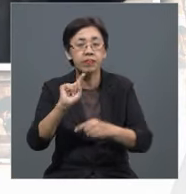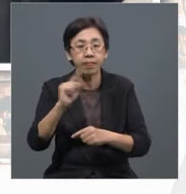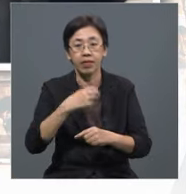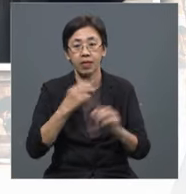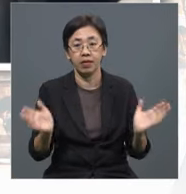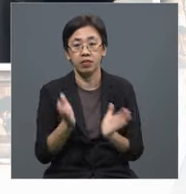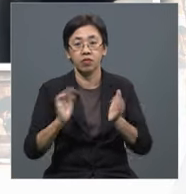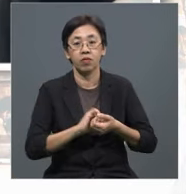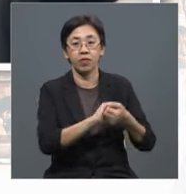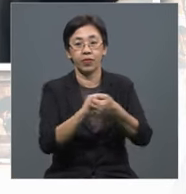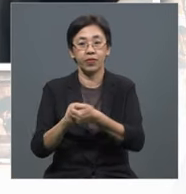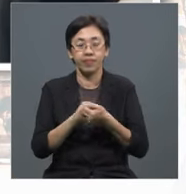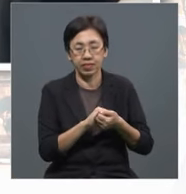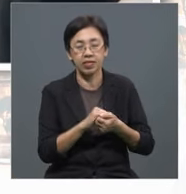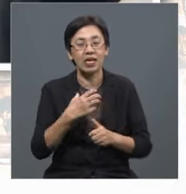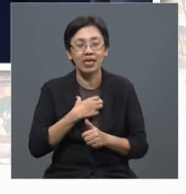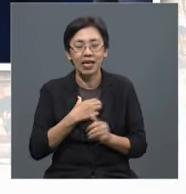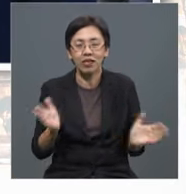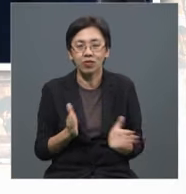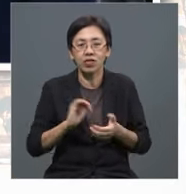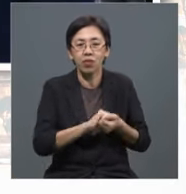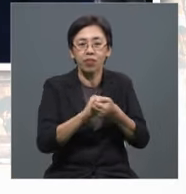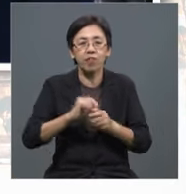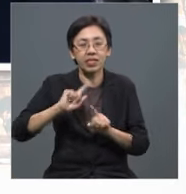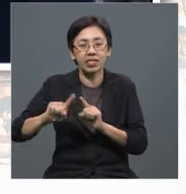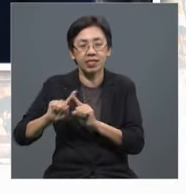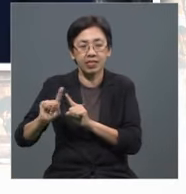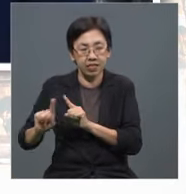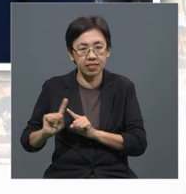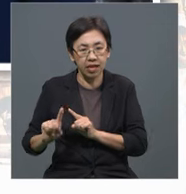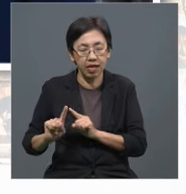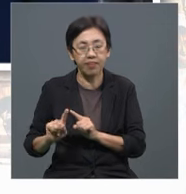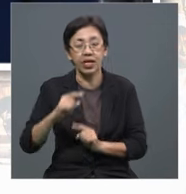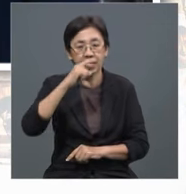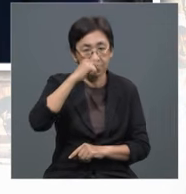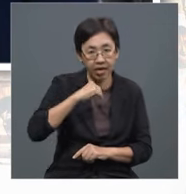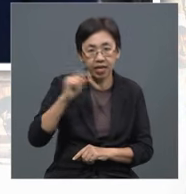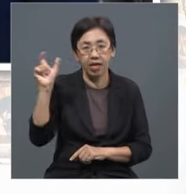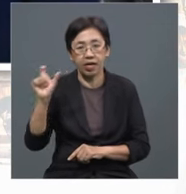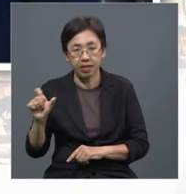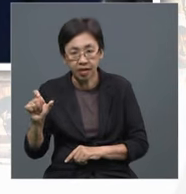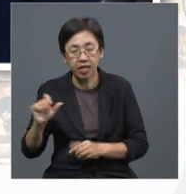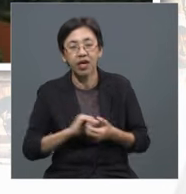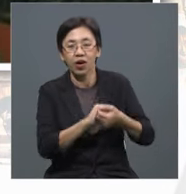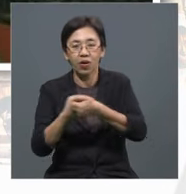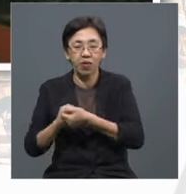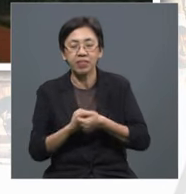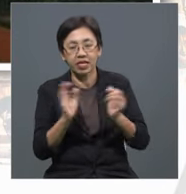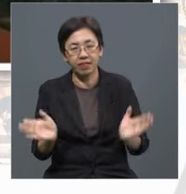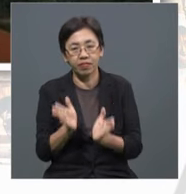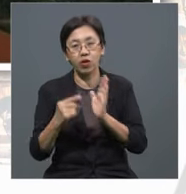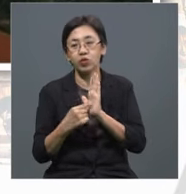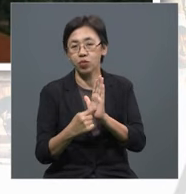สริมความสัมพันธ์แล้วก็ขยายความร่วมมือในสาขาต่างๆนะคะที่ทั้งไทยและอิตาลีมีศักยภาพร่วมกันนะคะอย่าง